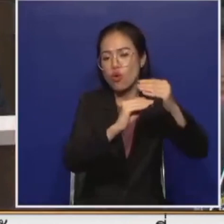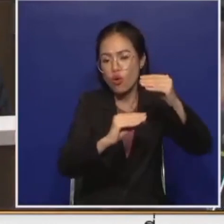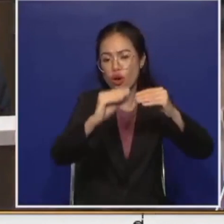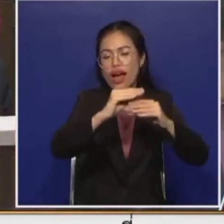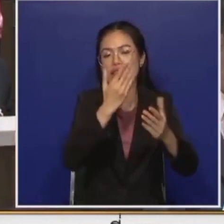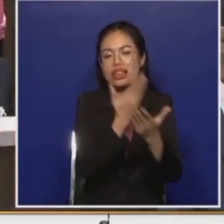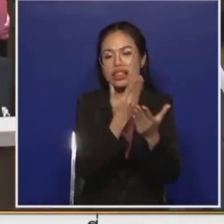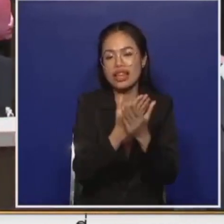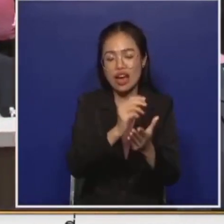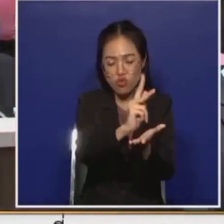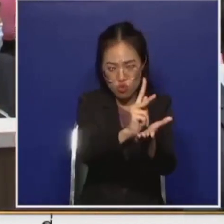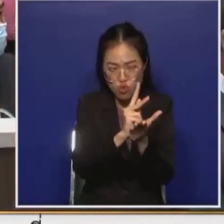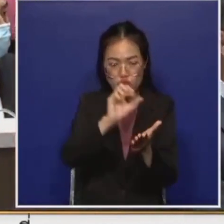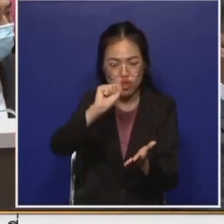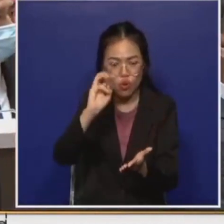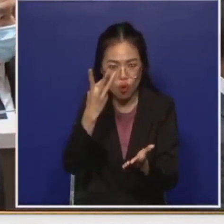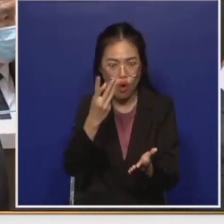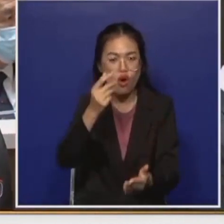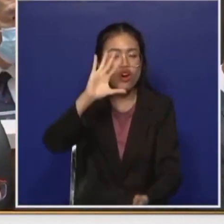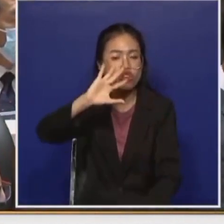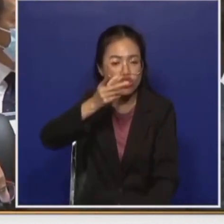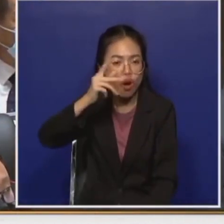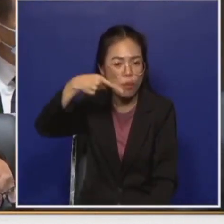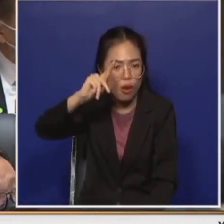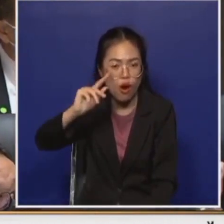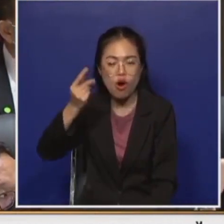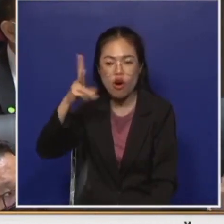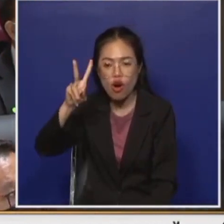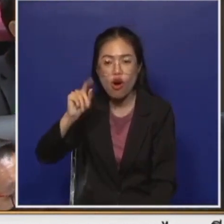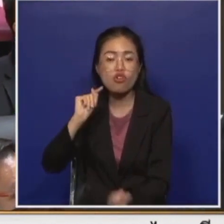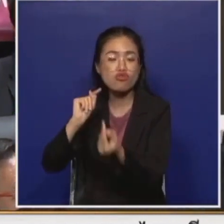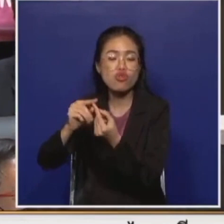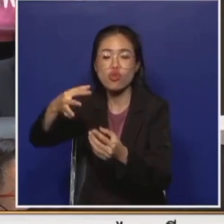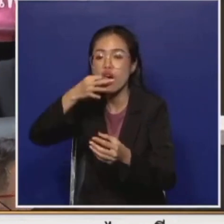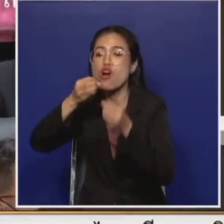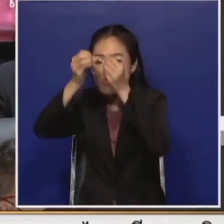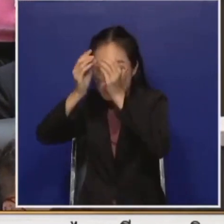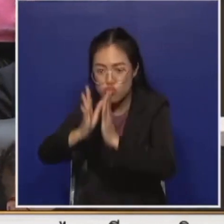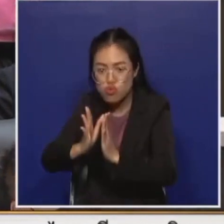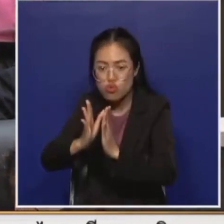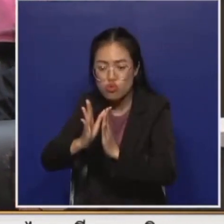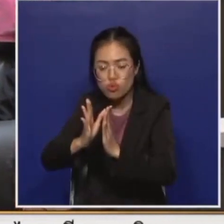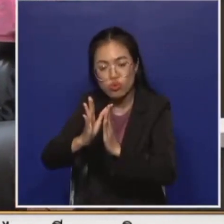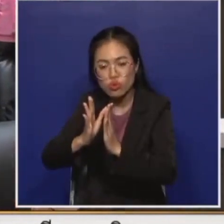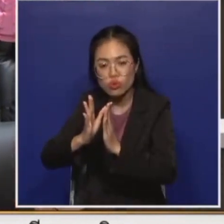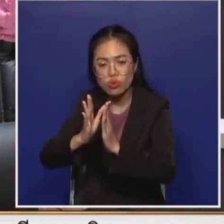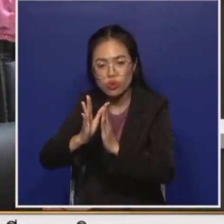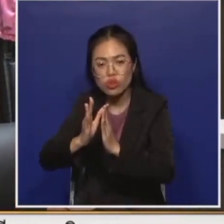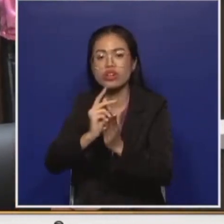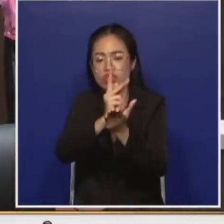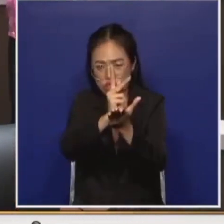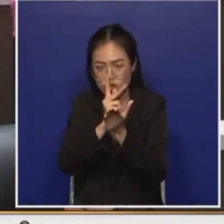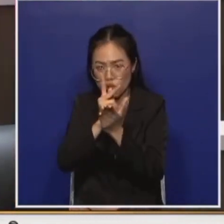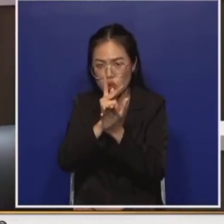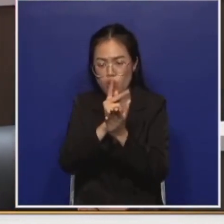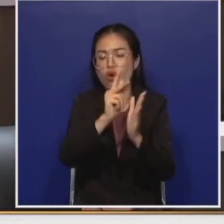เงินกู้ชอบพอคอของครูและครอบครูที่เปสมทบม.14 ของทานจัด